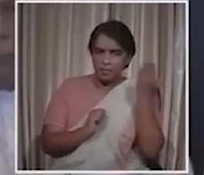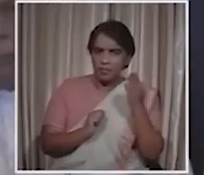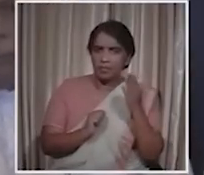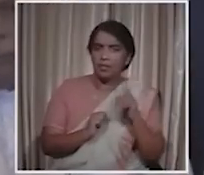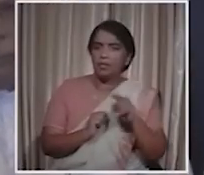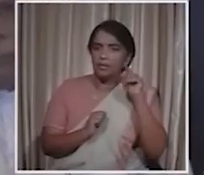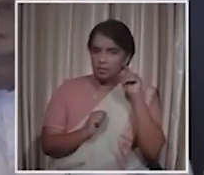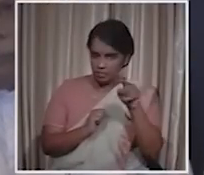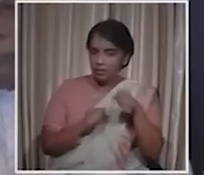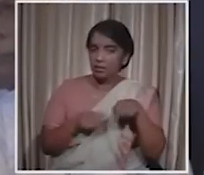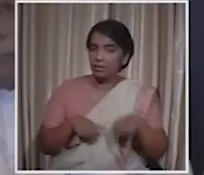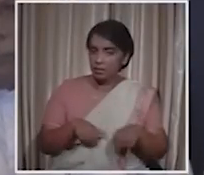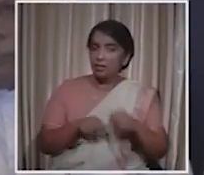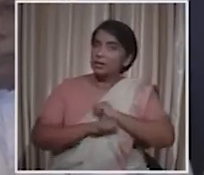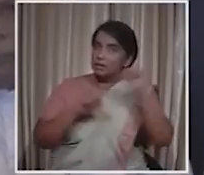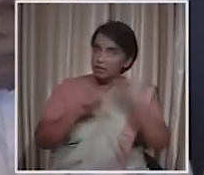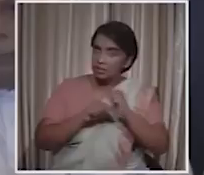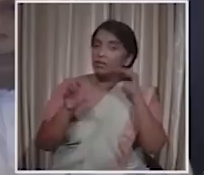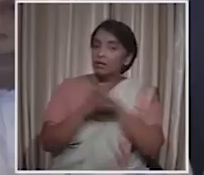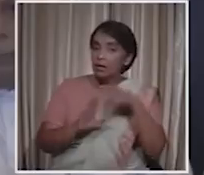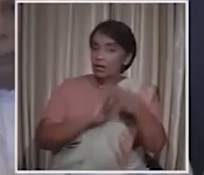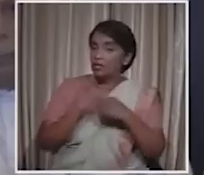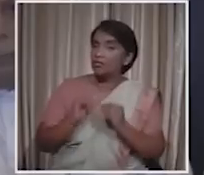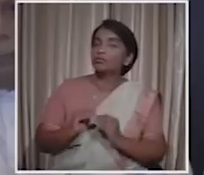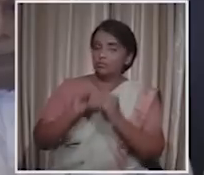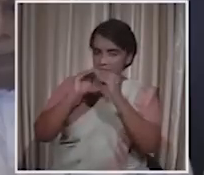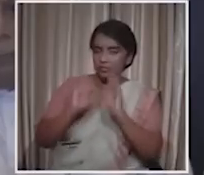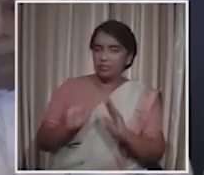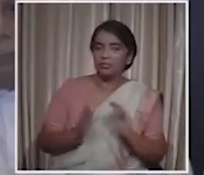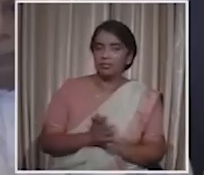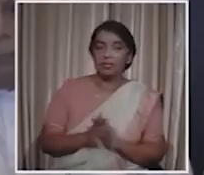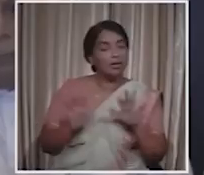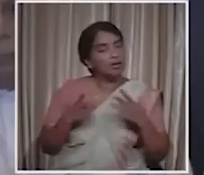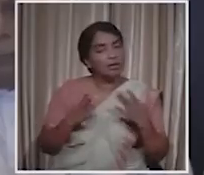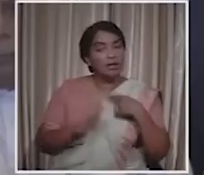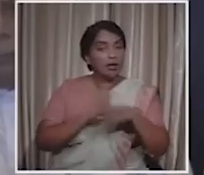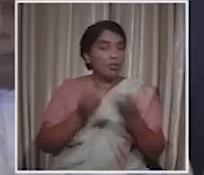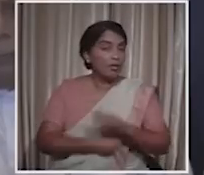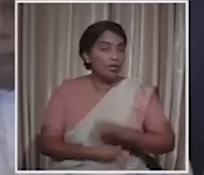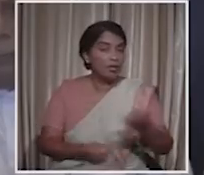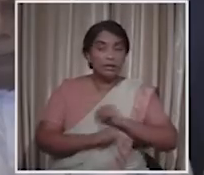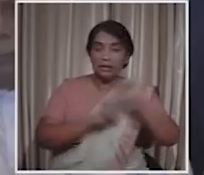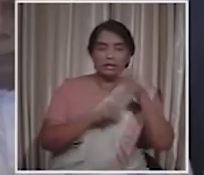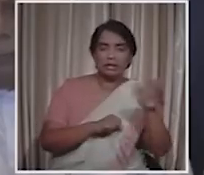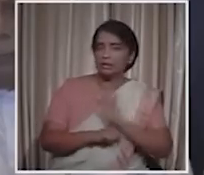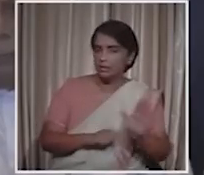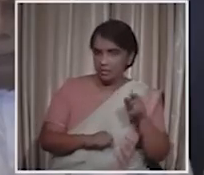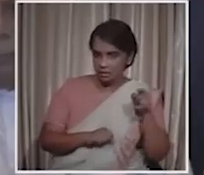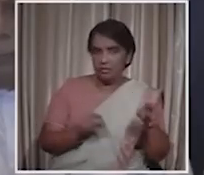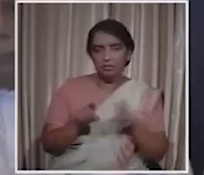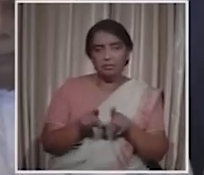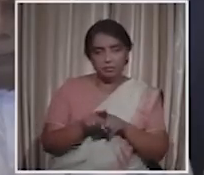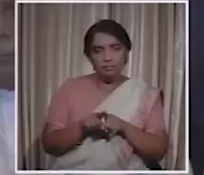ඔබ මෙතනදී අරගල කර යුත්තේ රට නැංවීම වෙනුවෙන්, එහෙම නැතුව රට විනාශ කිරීම වෙනුවෙන් නොවේ. ඒ